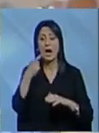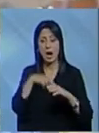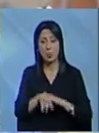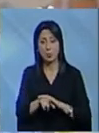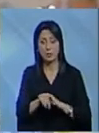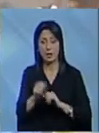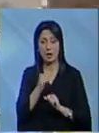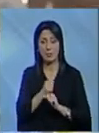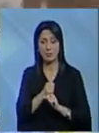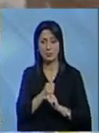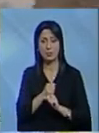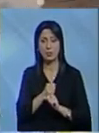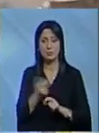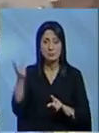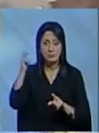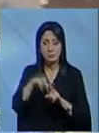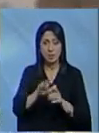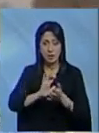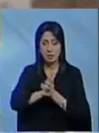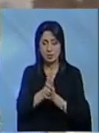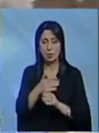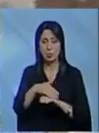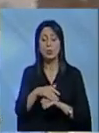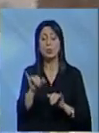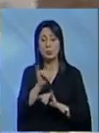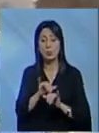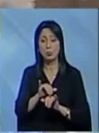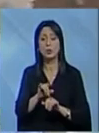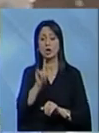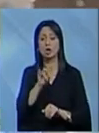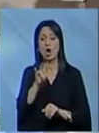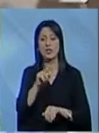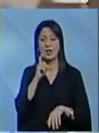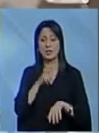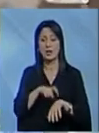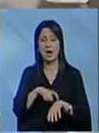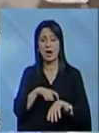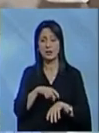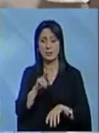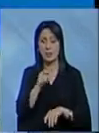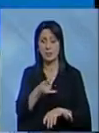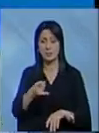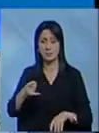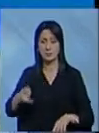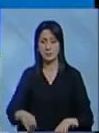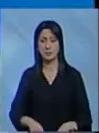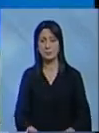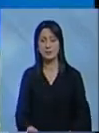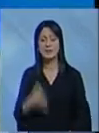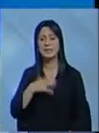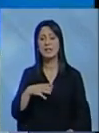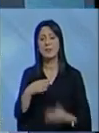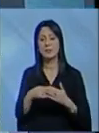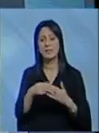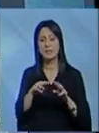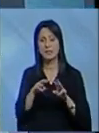გამომდინარე გადატვირთული იყო ქუჩა, ამიტომაც შემოვიღეთ ზონალურ საათობრივი პარკირების სისტემა. საქართველოს